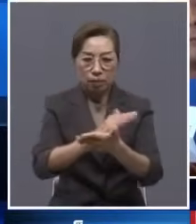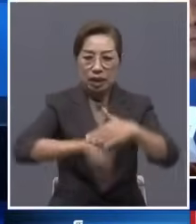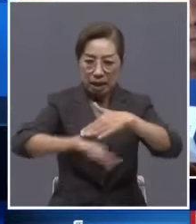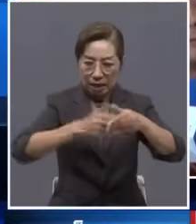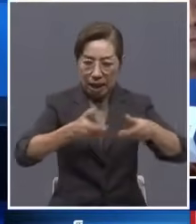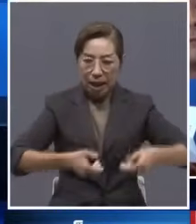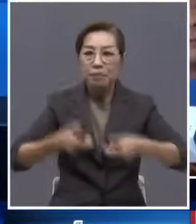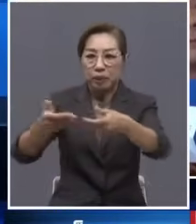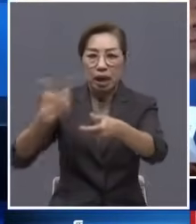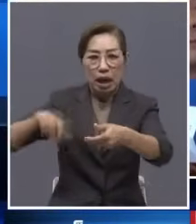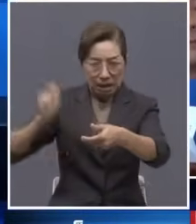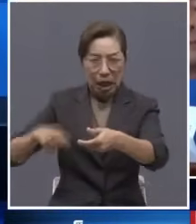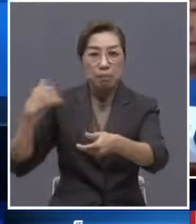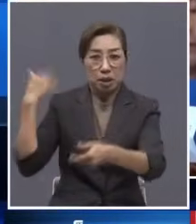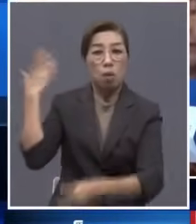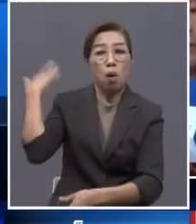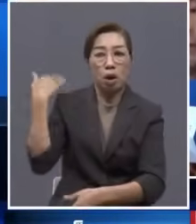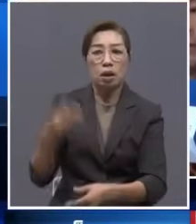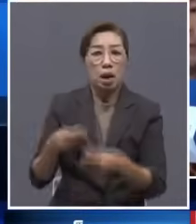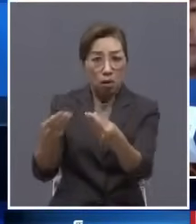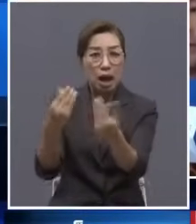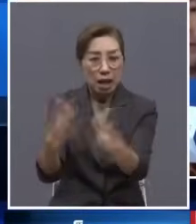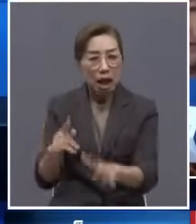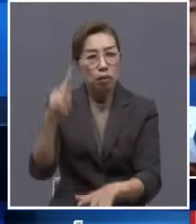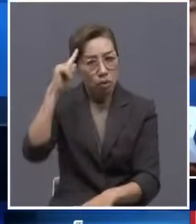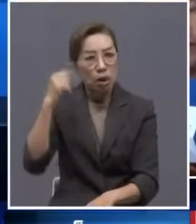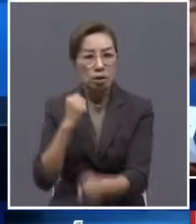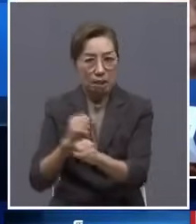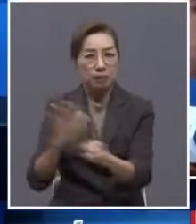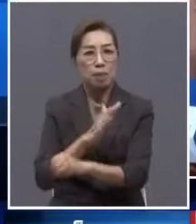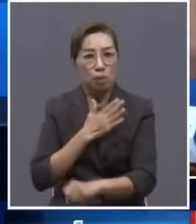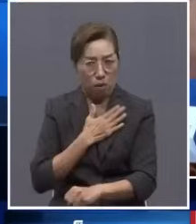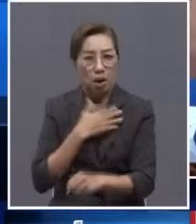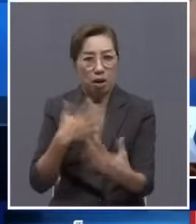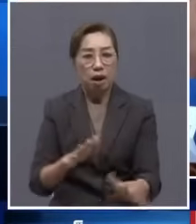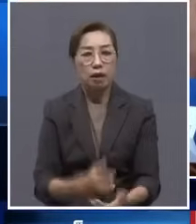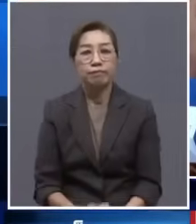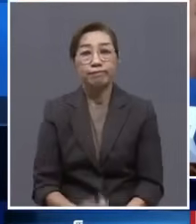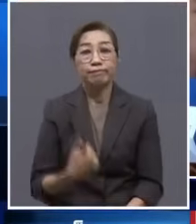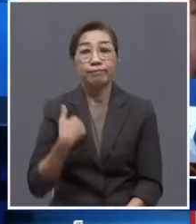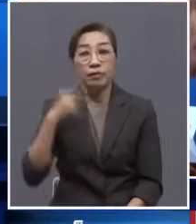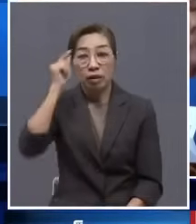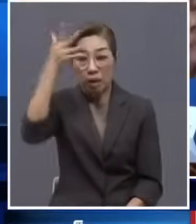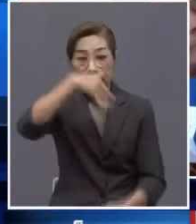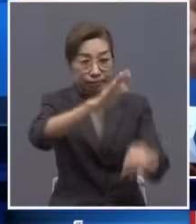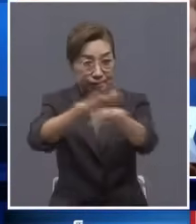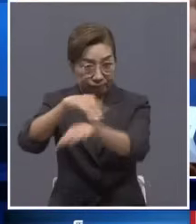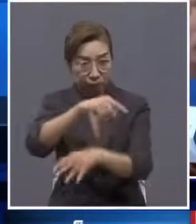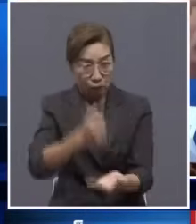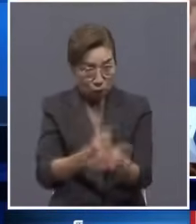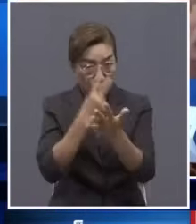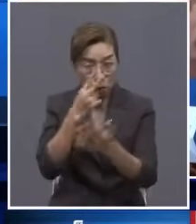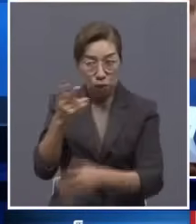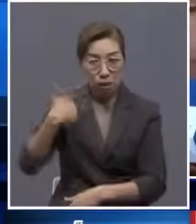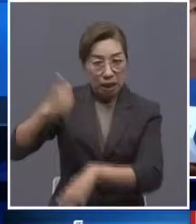ตอบคำถามชี้แจงข้อกล่าวหาผ่านกระบวนการทีนี้ยังเชิญชวนด้วยนะครับให้ร่วมกันจับตาคำ